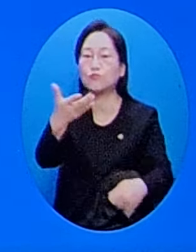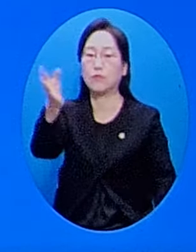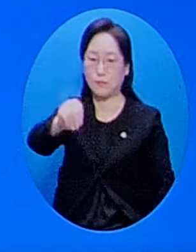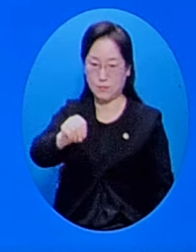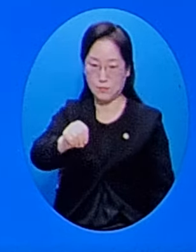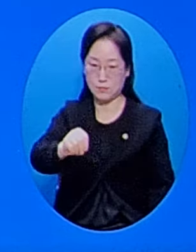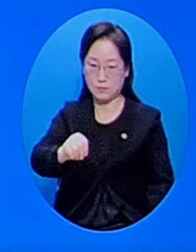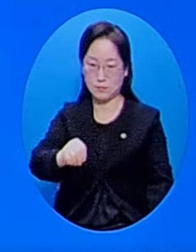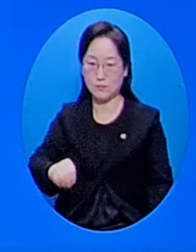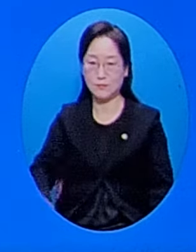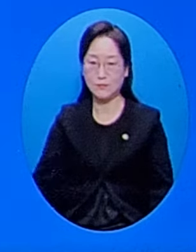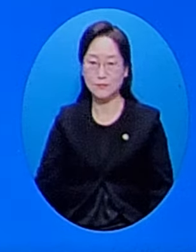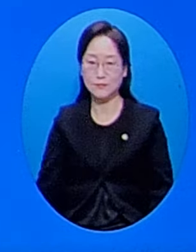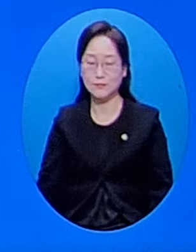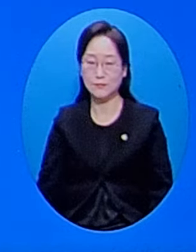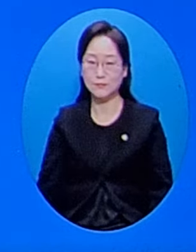6억입니다.